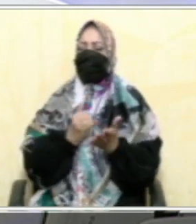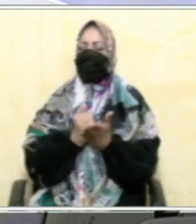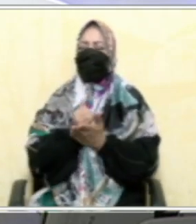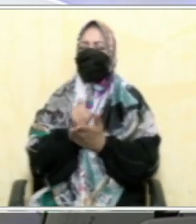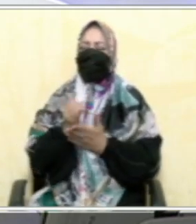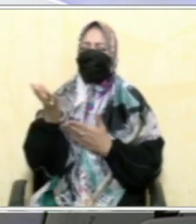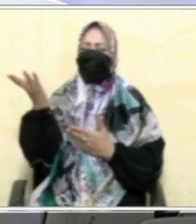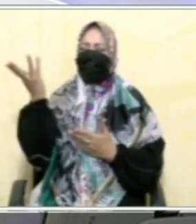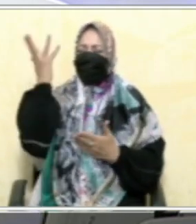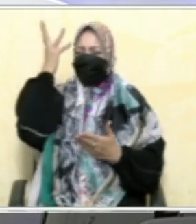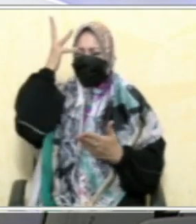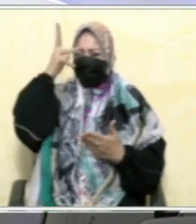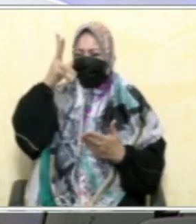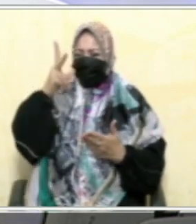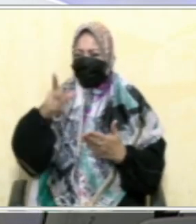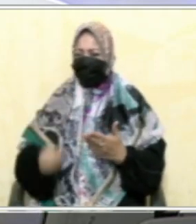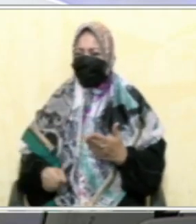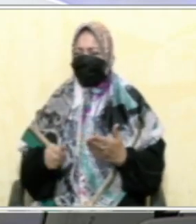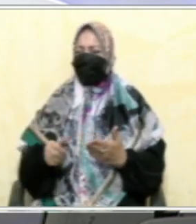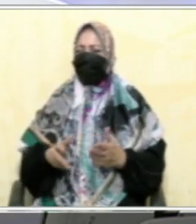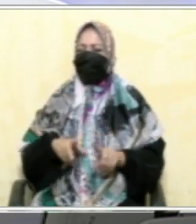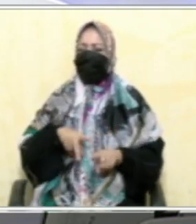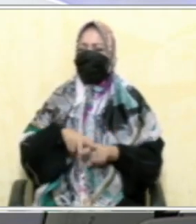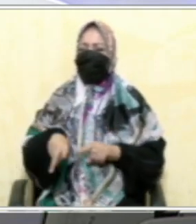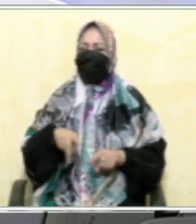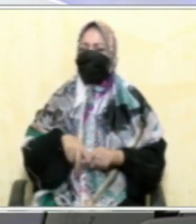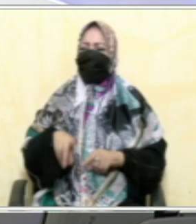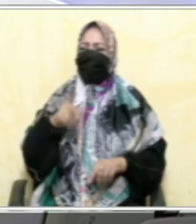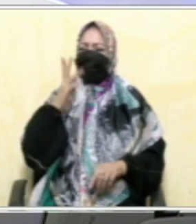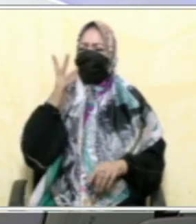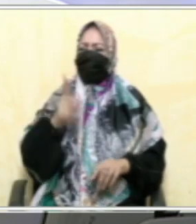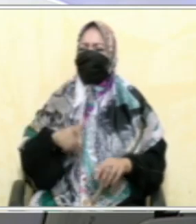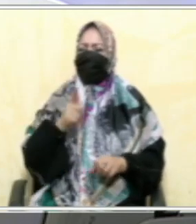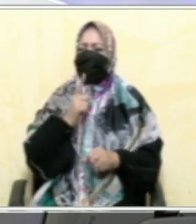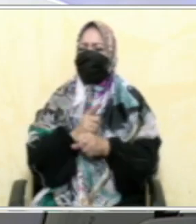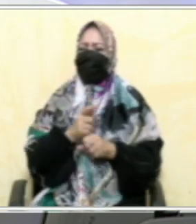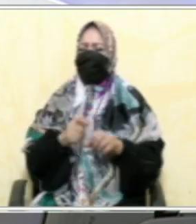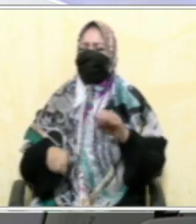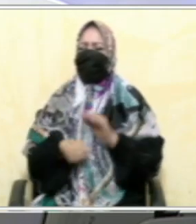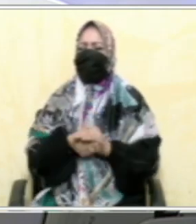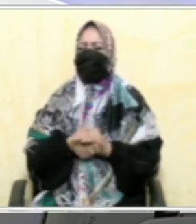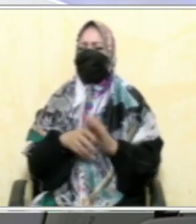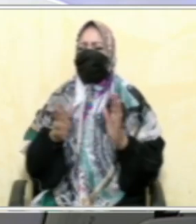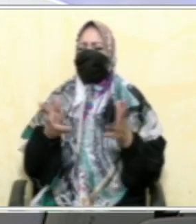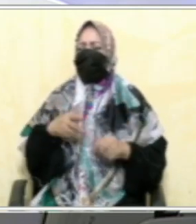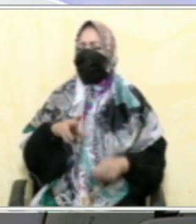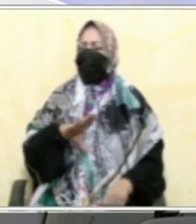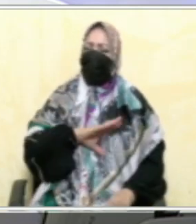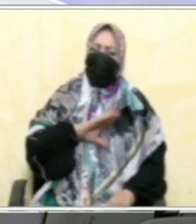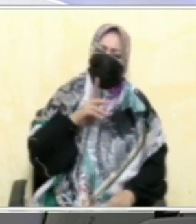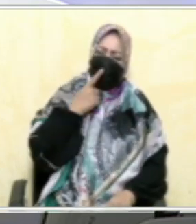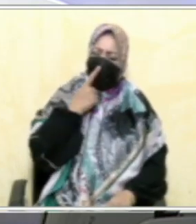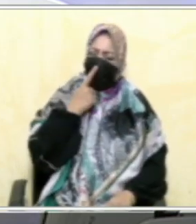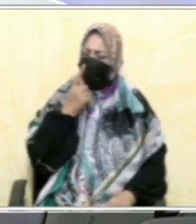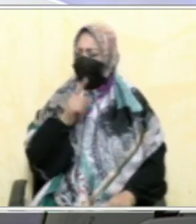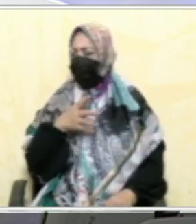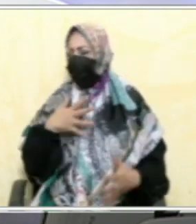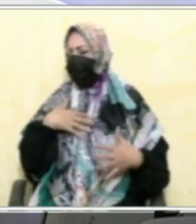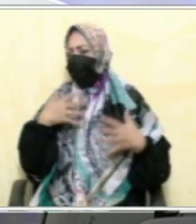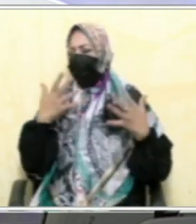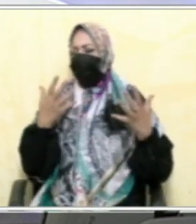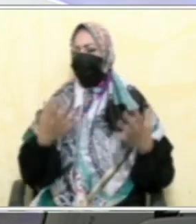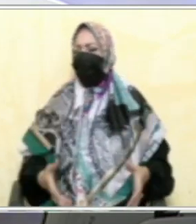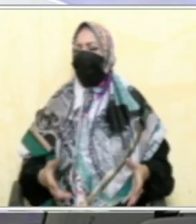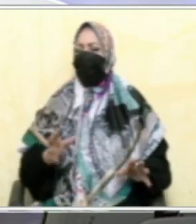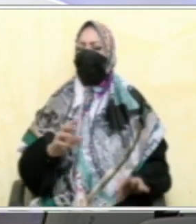رغبة ولا علم ولا كذا. ثم ذكرت مسألة خطيرة، مسألة تغشيش أولاد المدرسات، هذا أمر منتشر